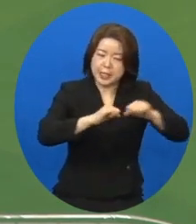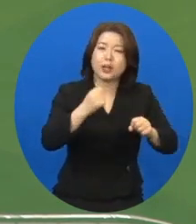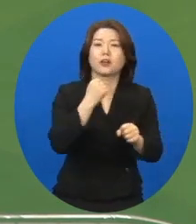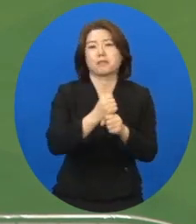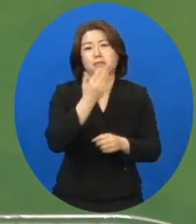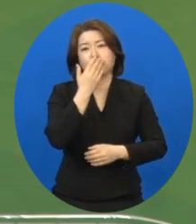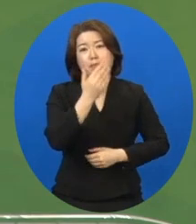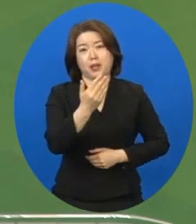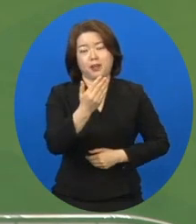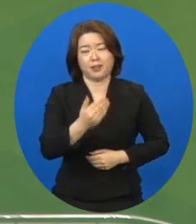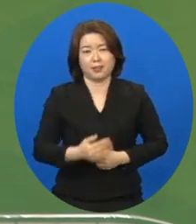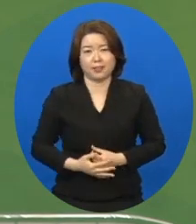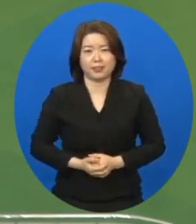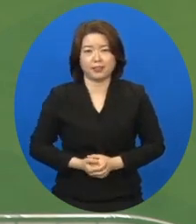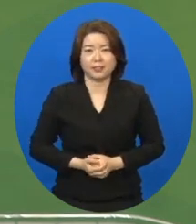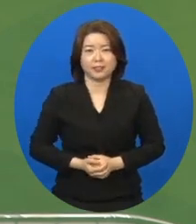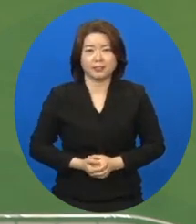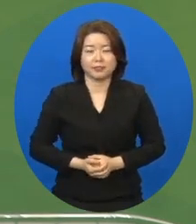거죠.